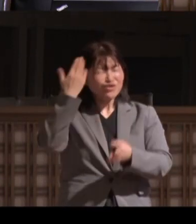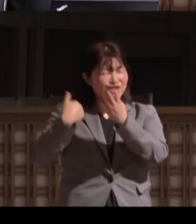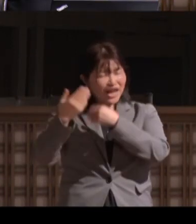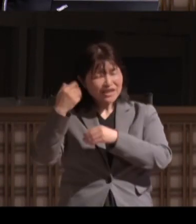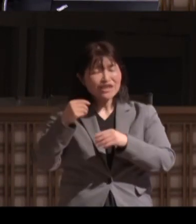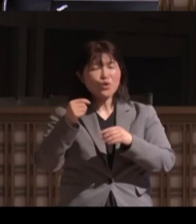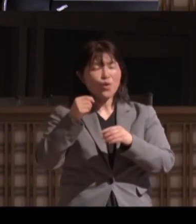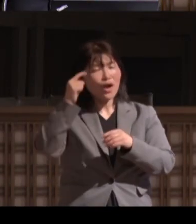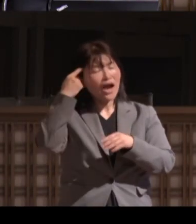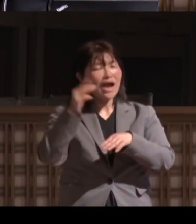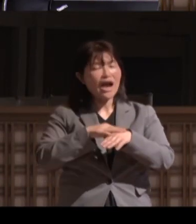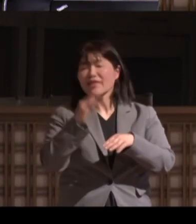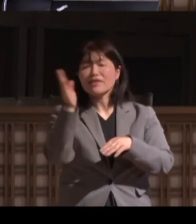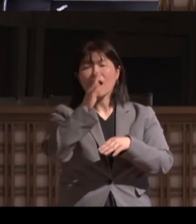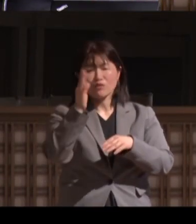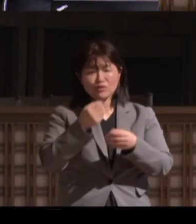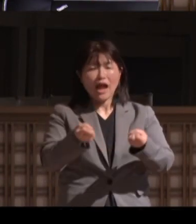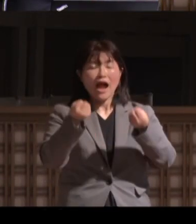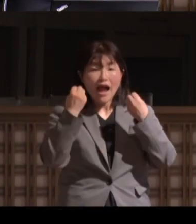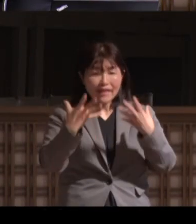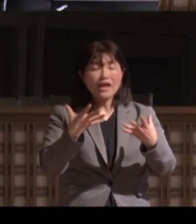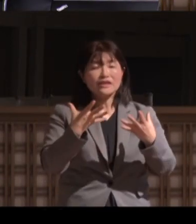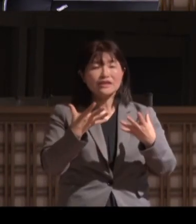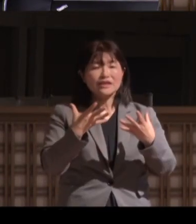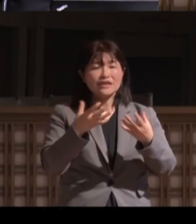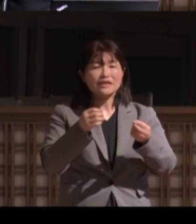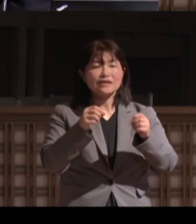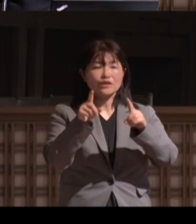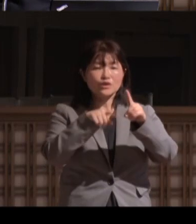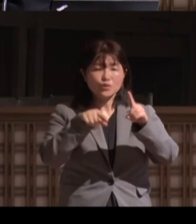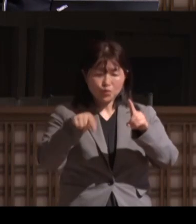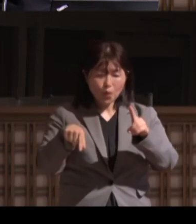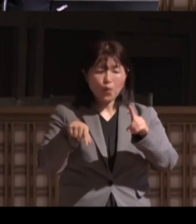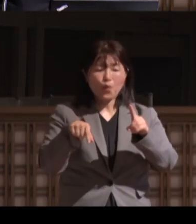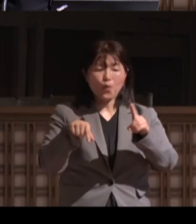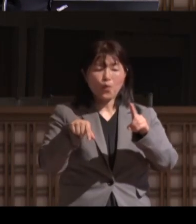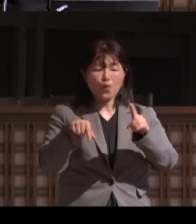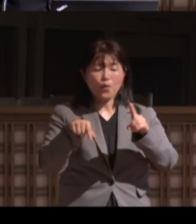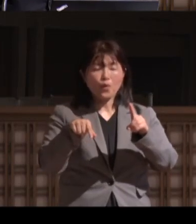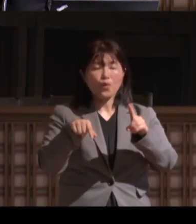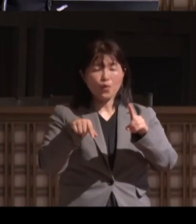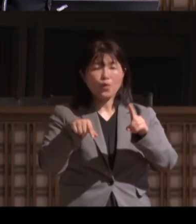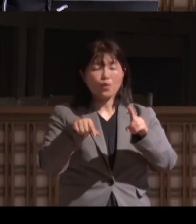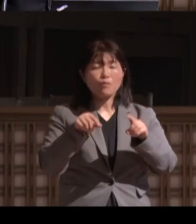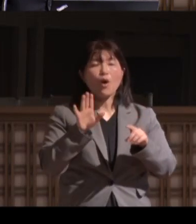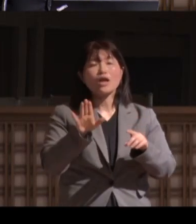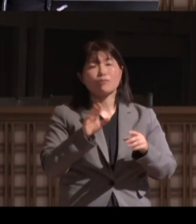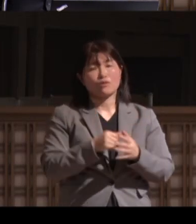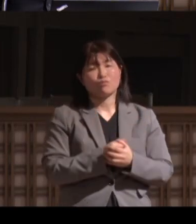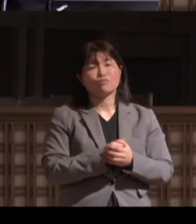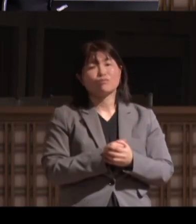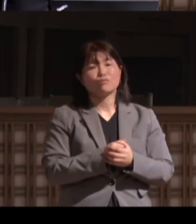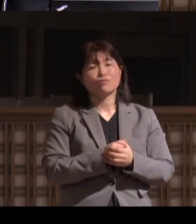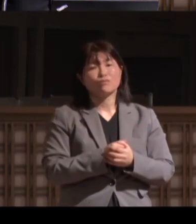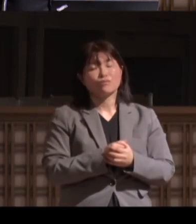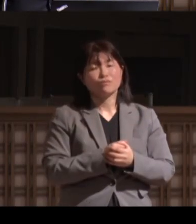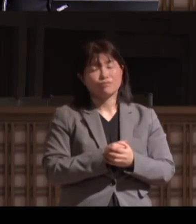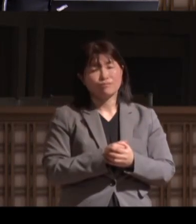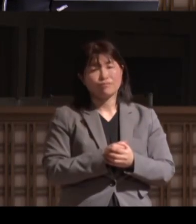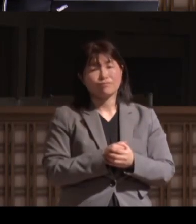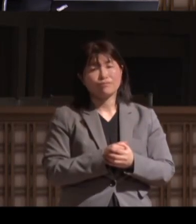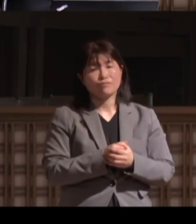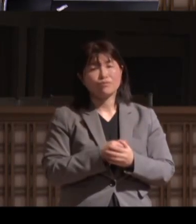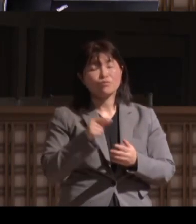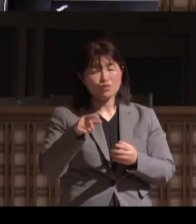違うということでま新しい校とか新たな校と言われるものもこともございますいずれにして